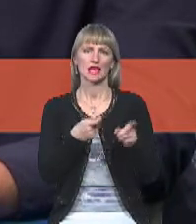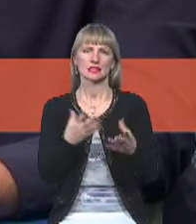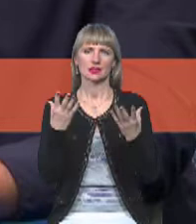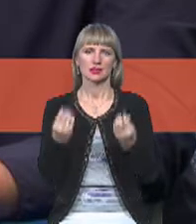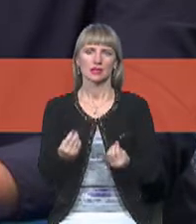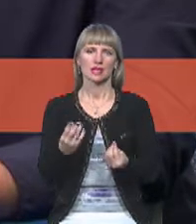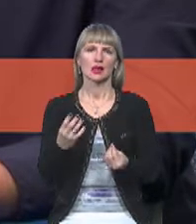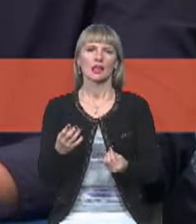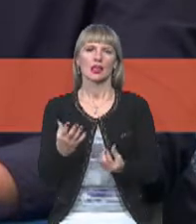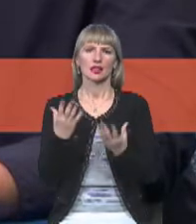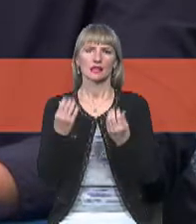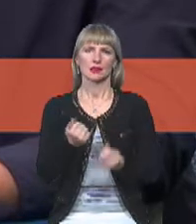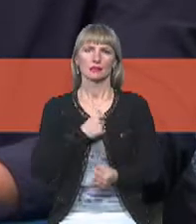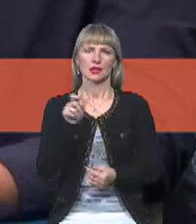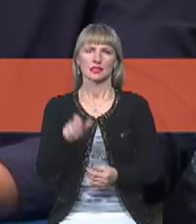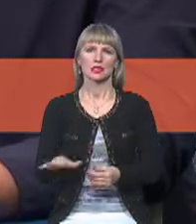бійця територіальної оборони,